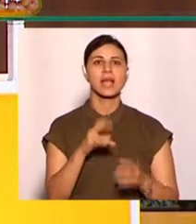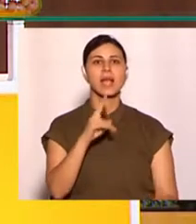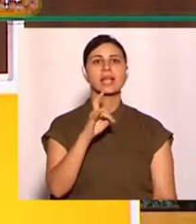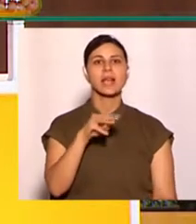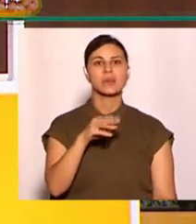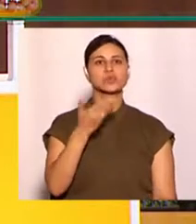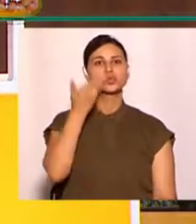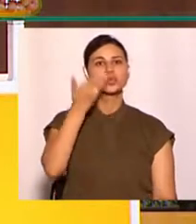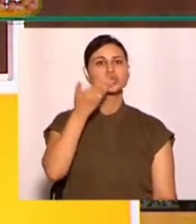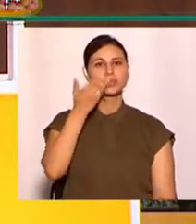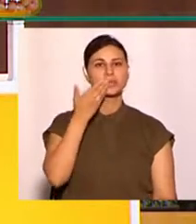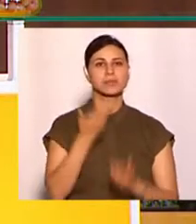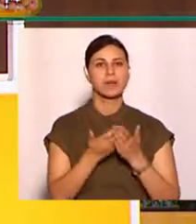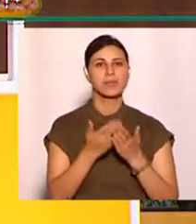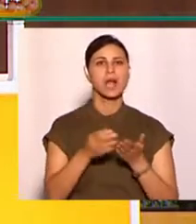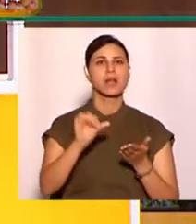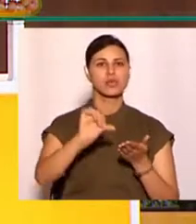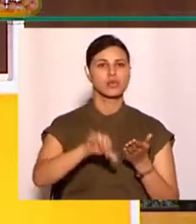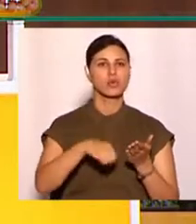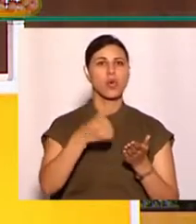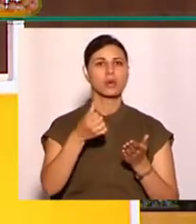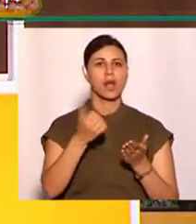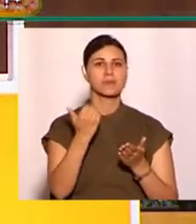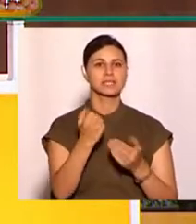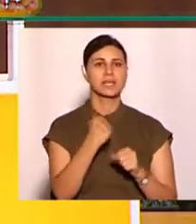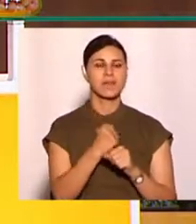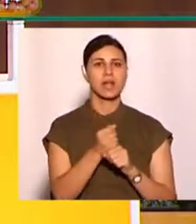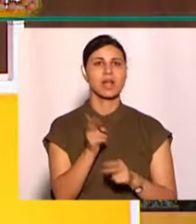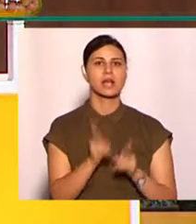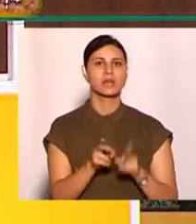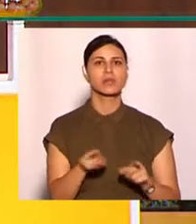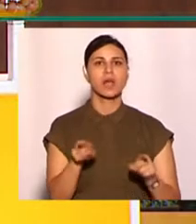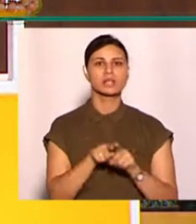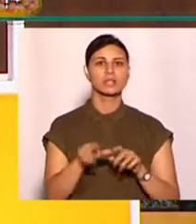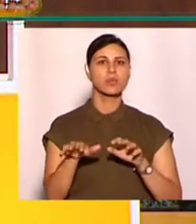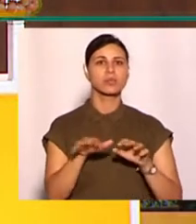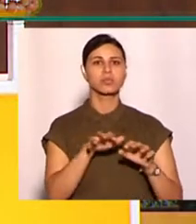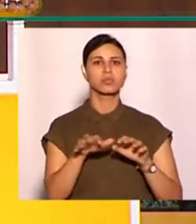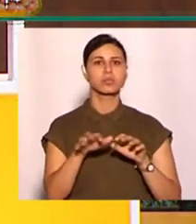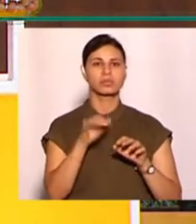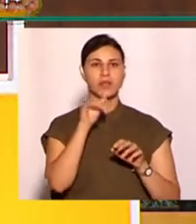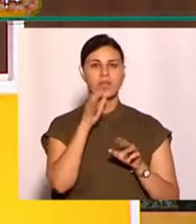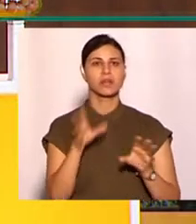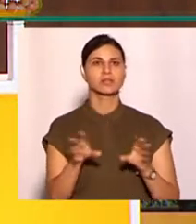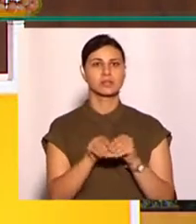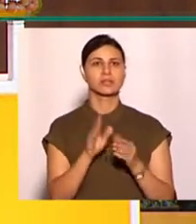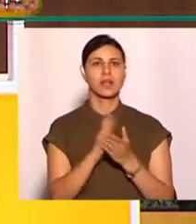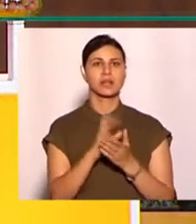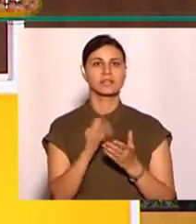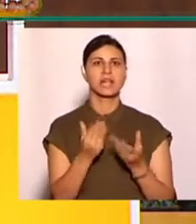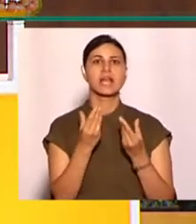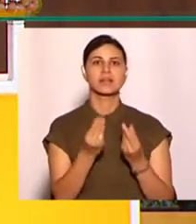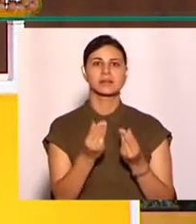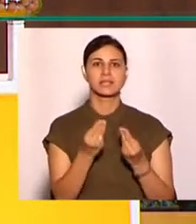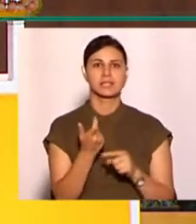აი გოგრის კრემსუპი, ეს ასეთი მასა, რომელიც ცხევად ნაწილსაც შეიცავს და რბილობის